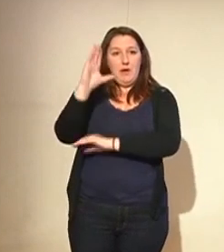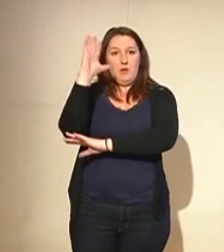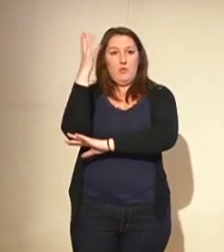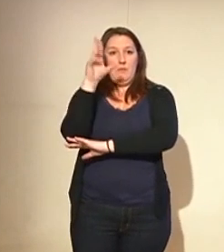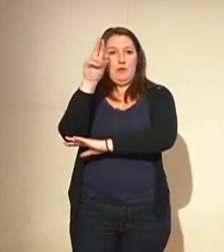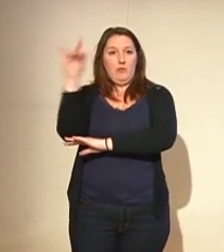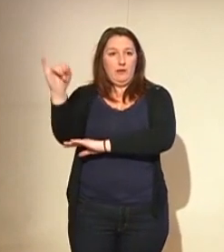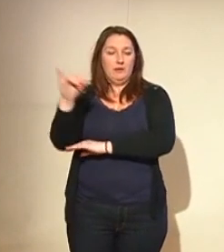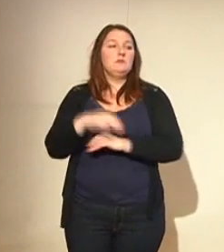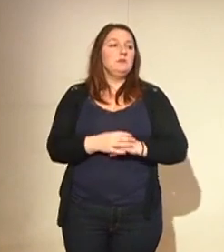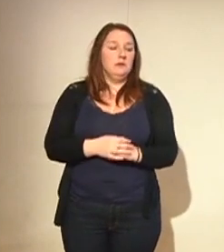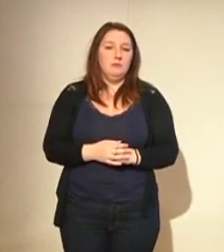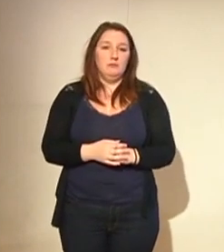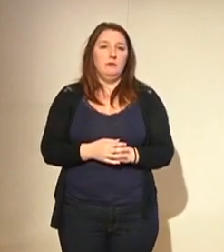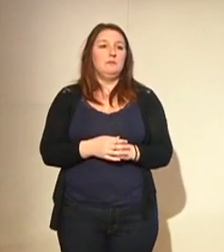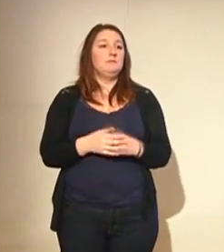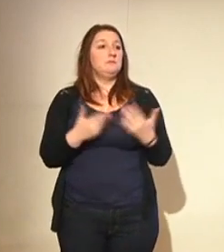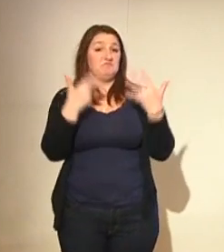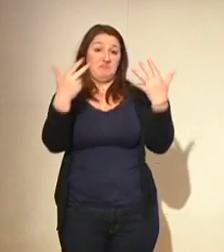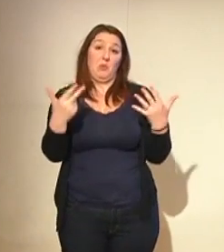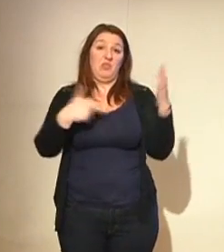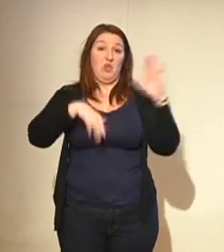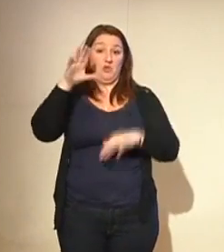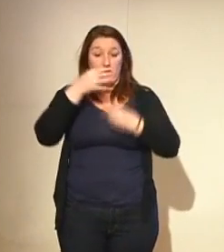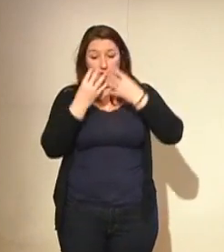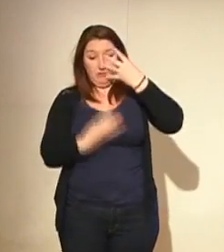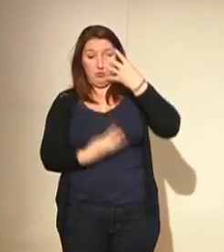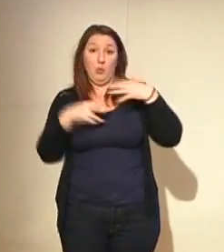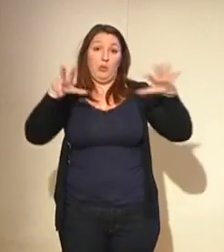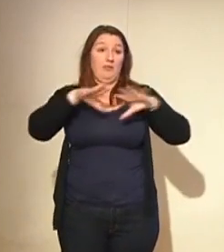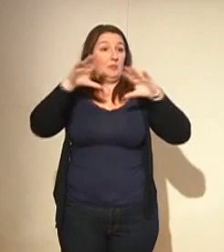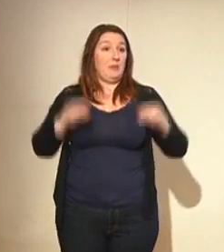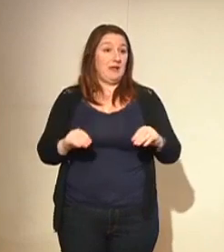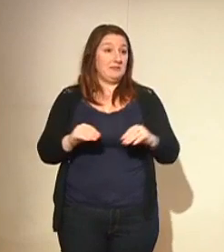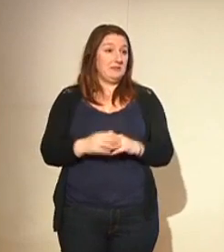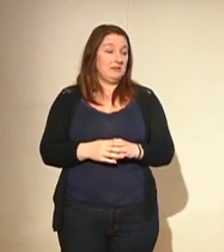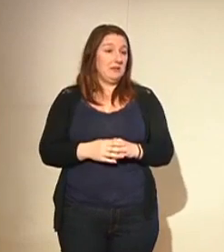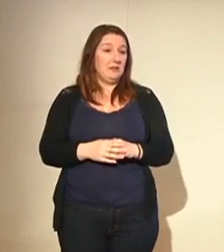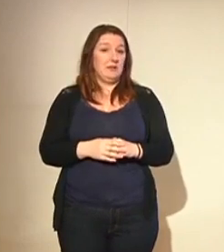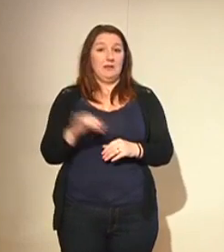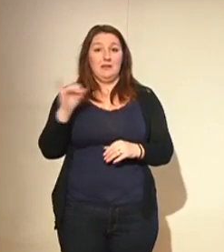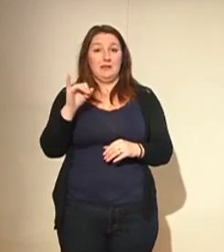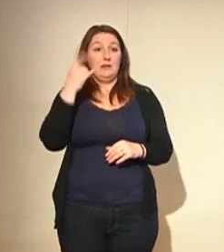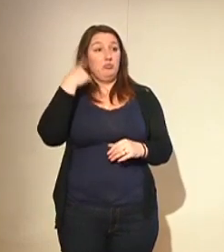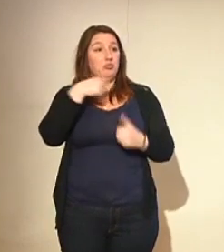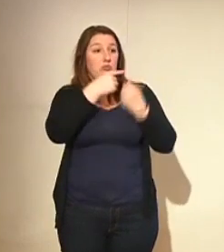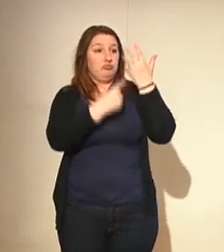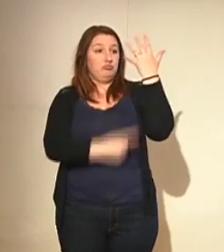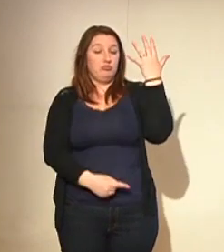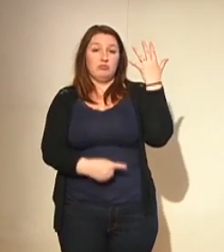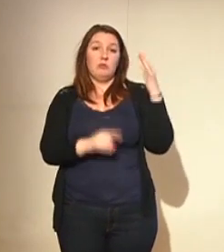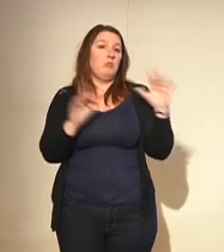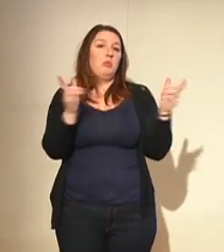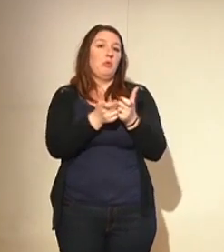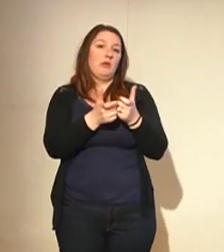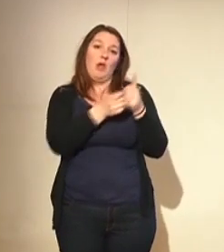umpudi et donc il nous reste h candidats pour places donc qui est pour les candidatures bloquées